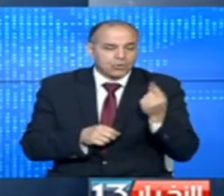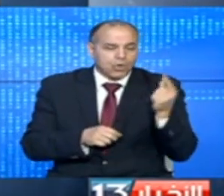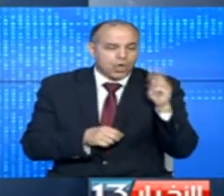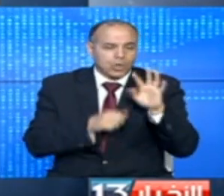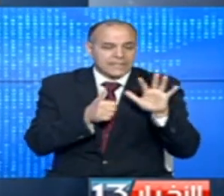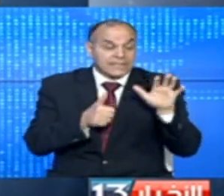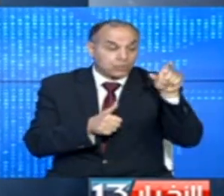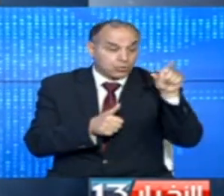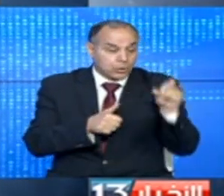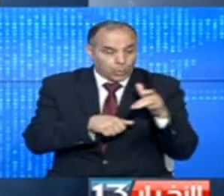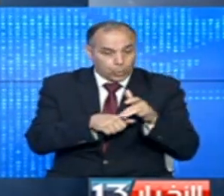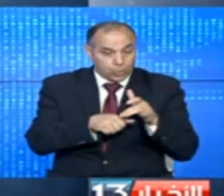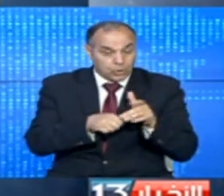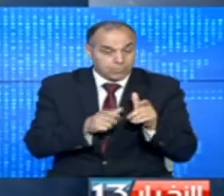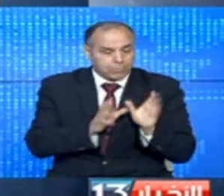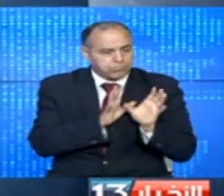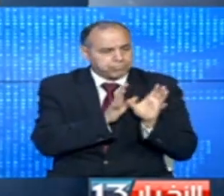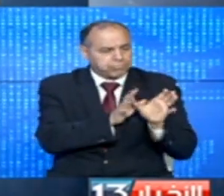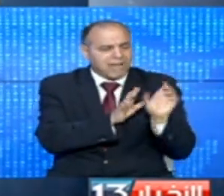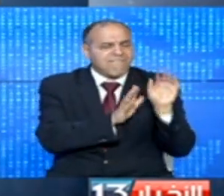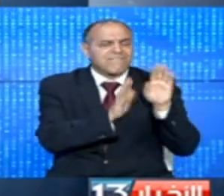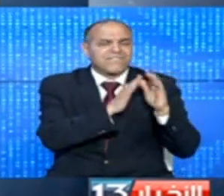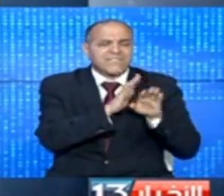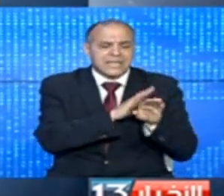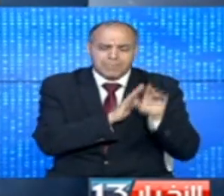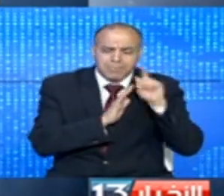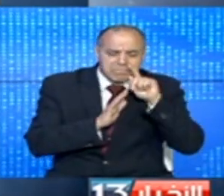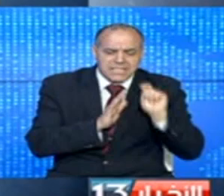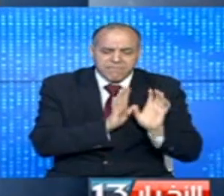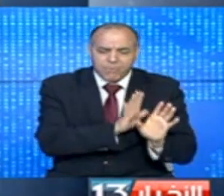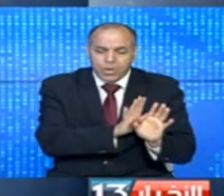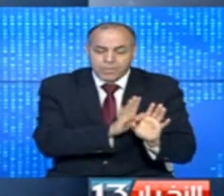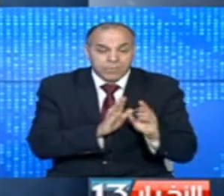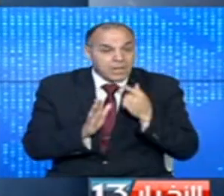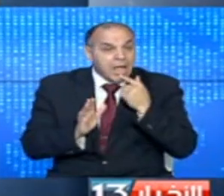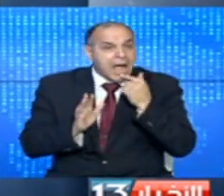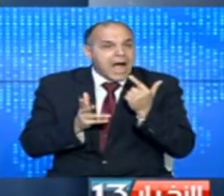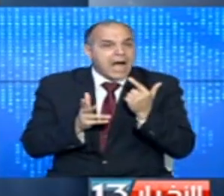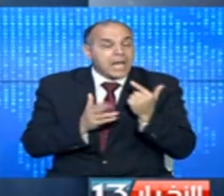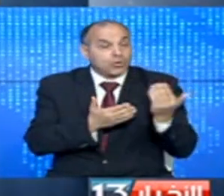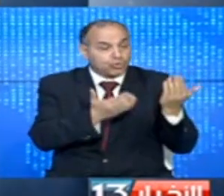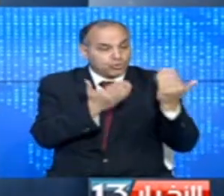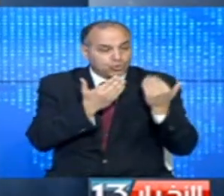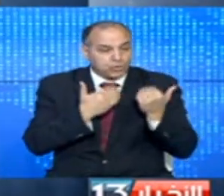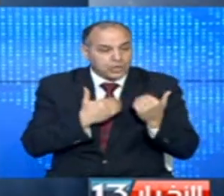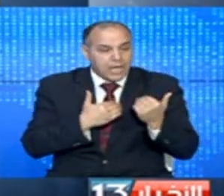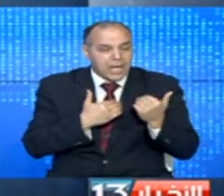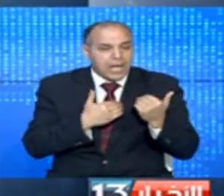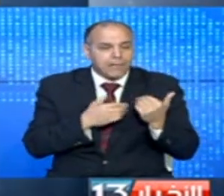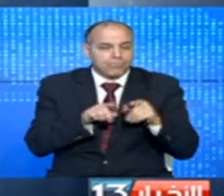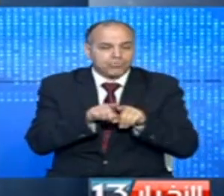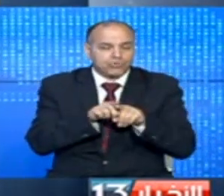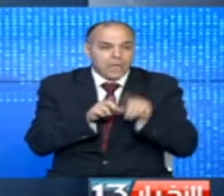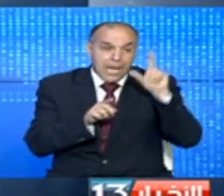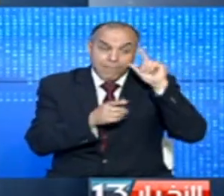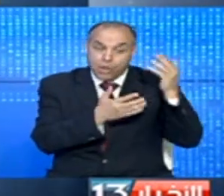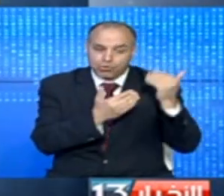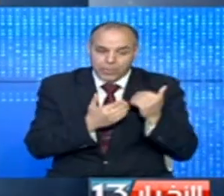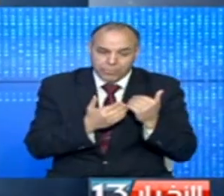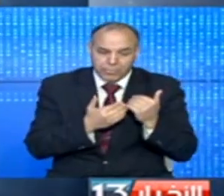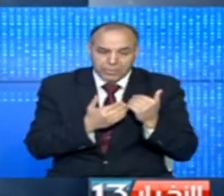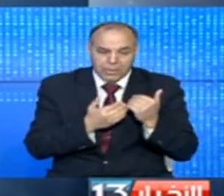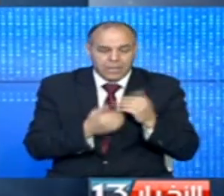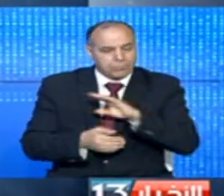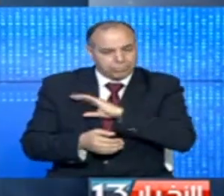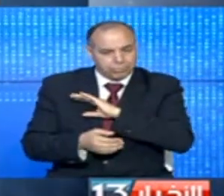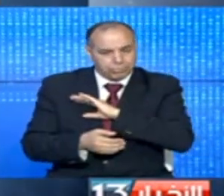146 مواطن ياخذوا للحجر الصحي الإجباري، وهما قادمين من القطر الشقيق الليبي وقد